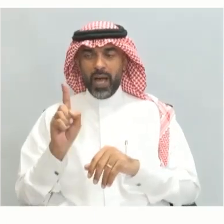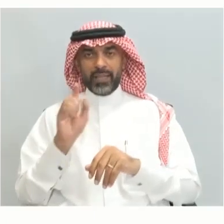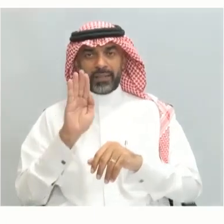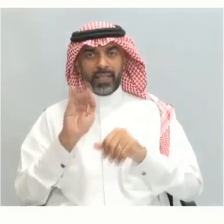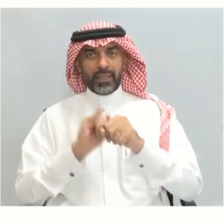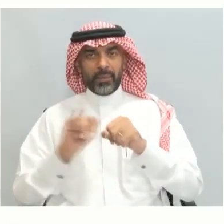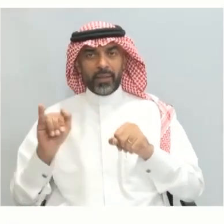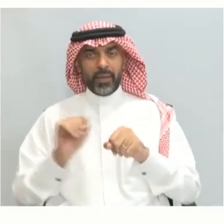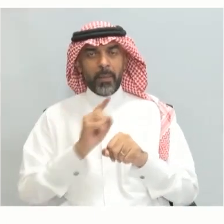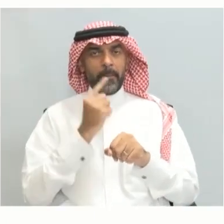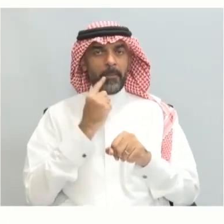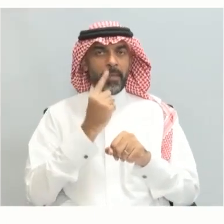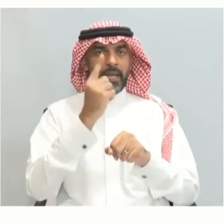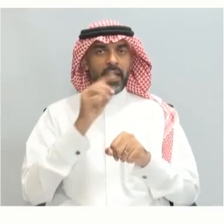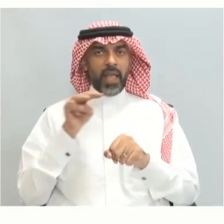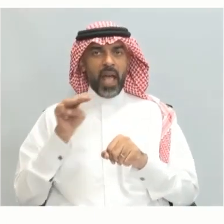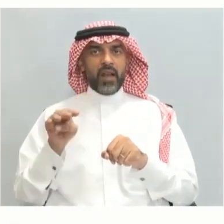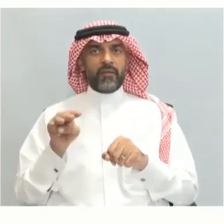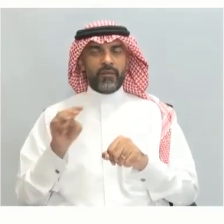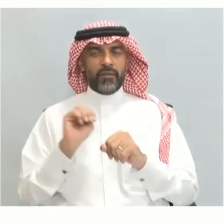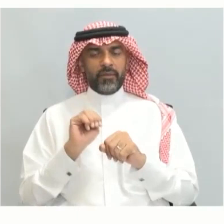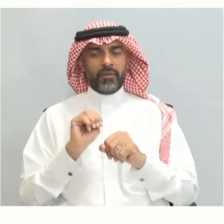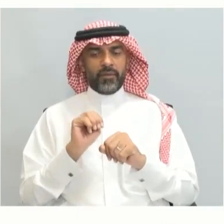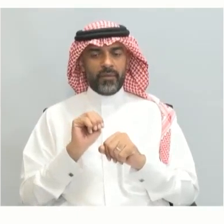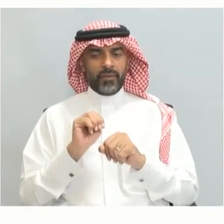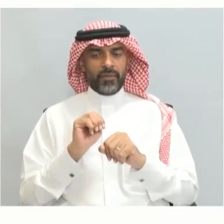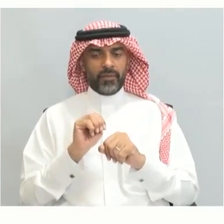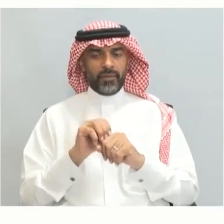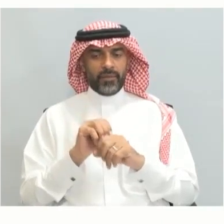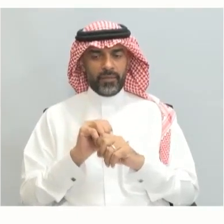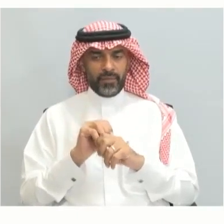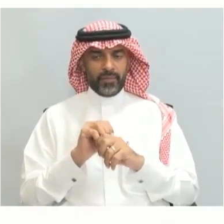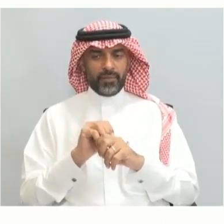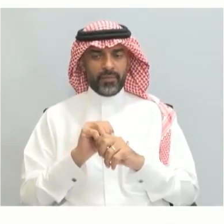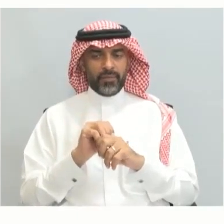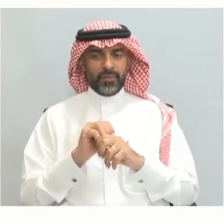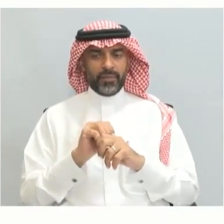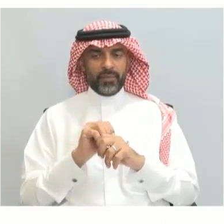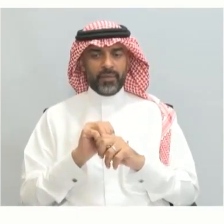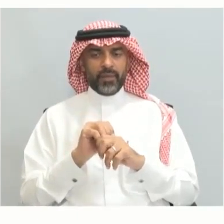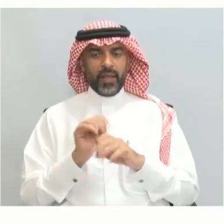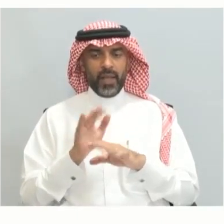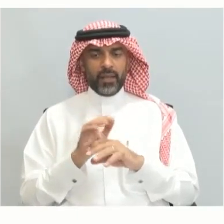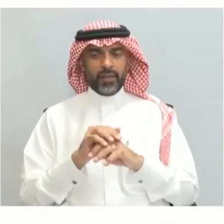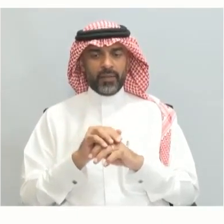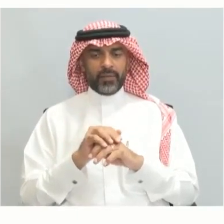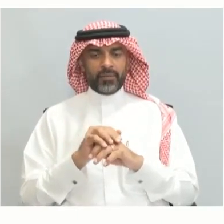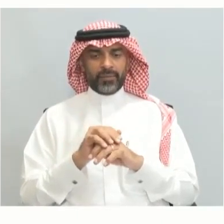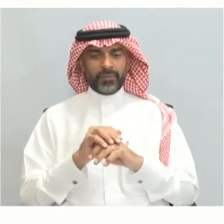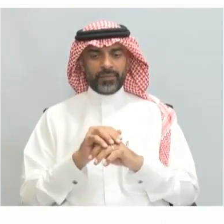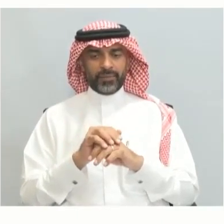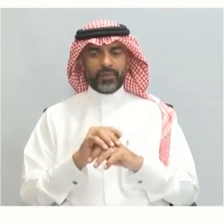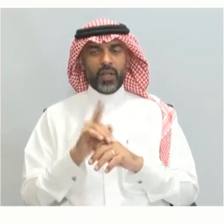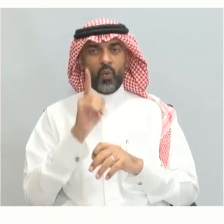سنتيمتر بمعنى الكيلو يعادل 100000 سنتيمتر ومعنى ذلك اننا يجب ان